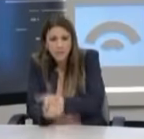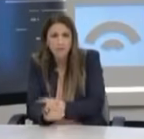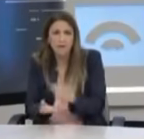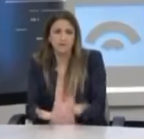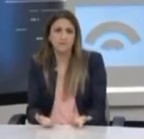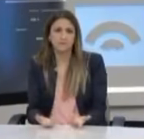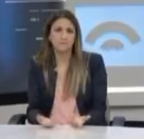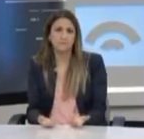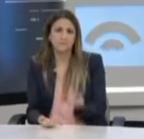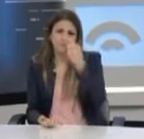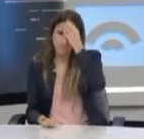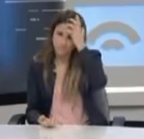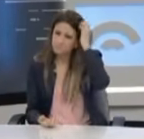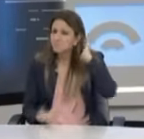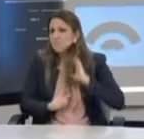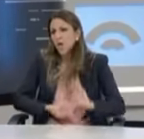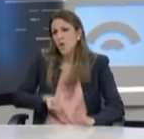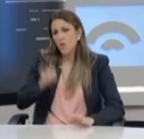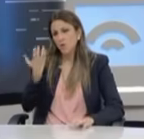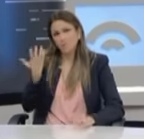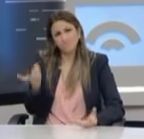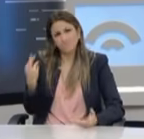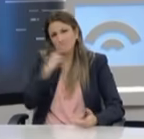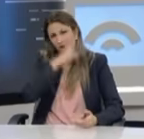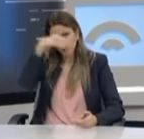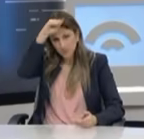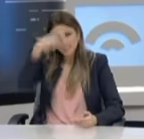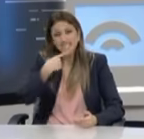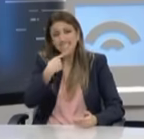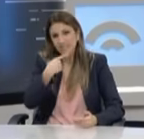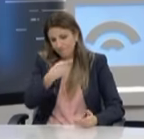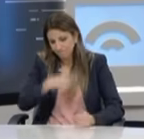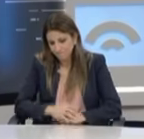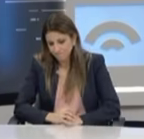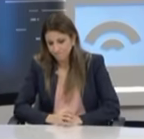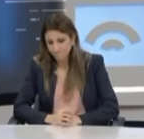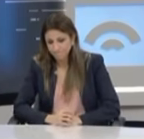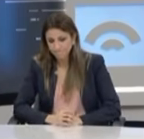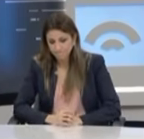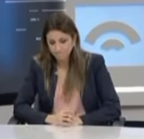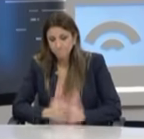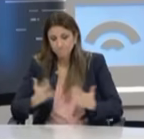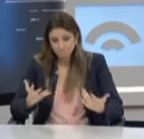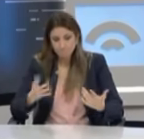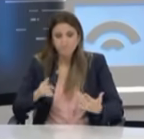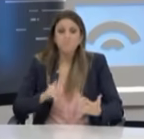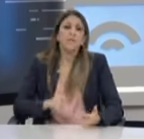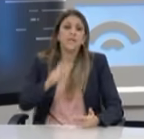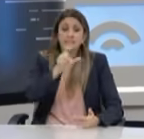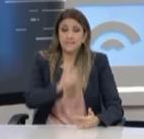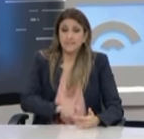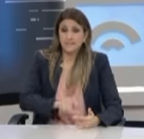Αυτό το οποίο καταλαβαίνω ότι λέτε, κύριε Τσίπρα, είναι ότι ο Κωνσταντίνος